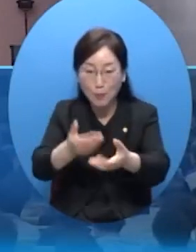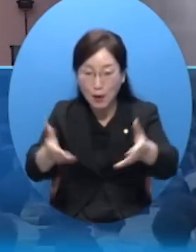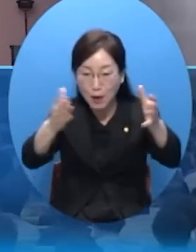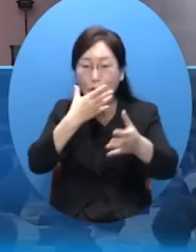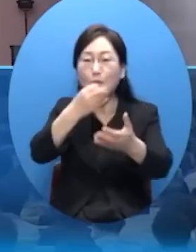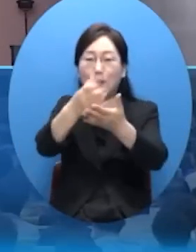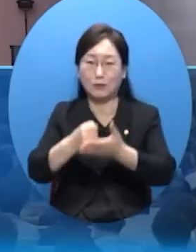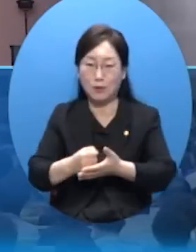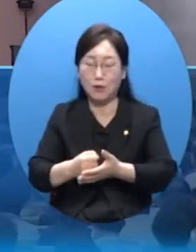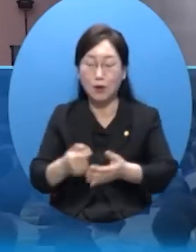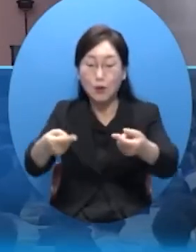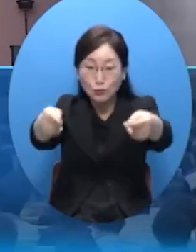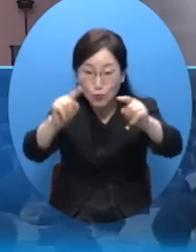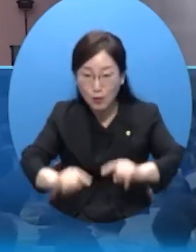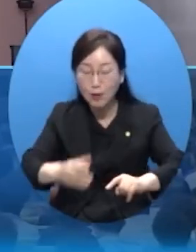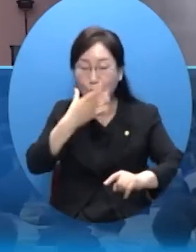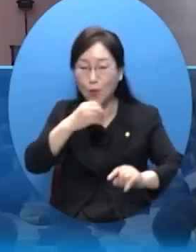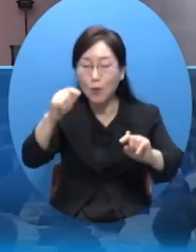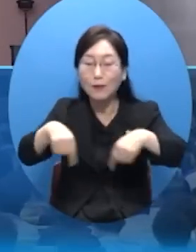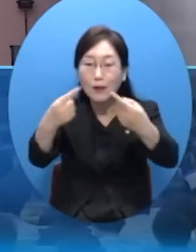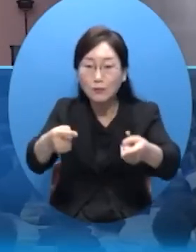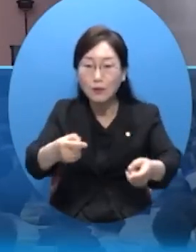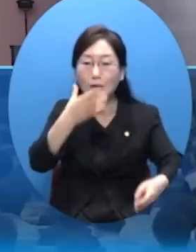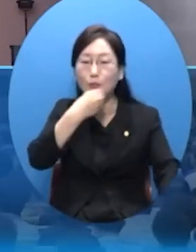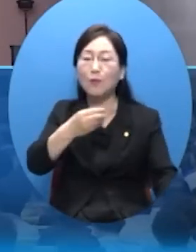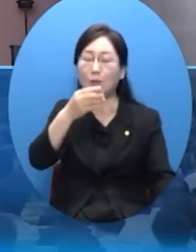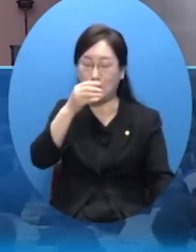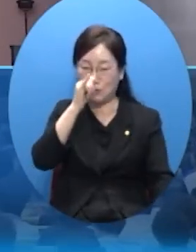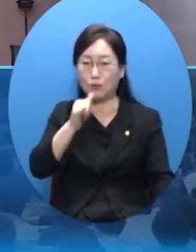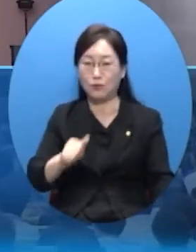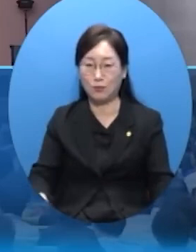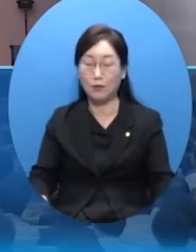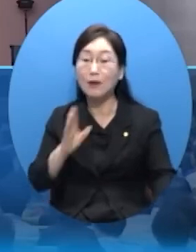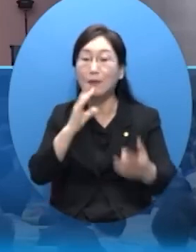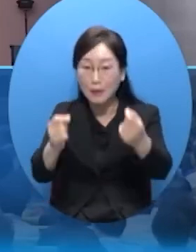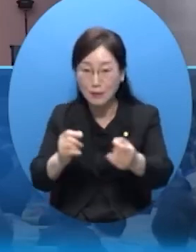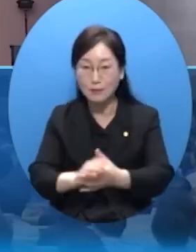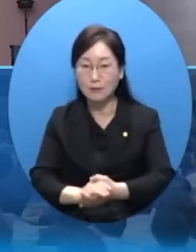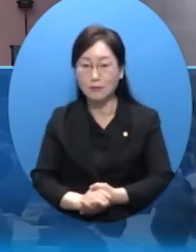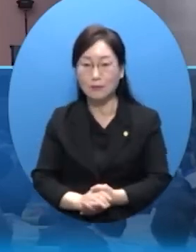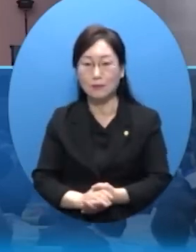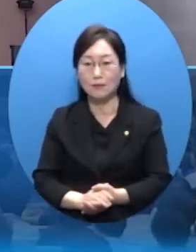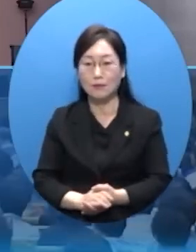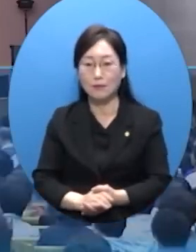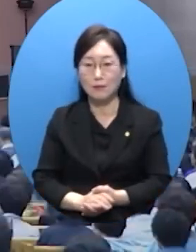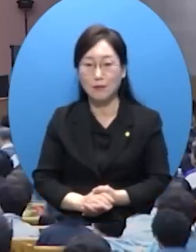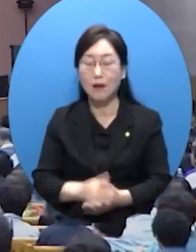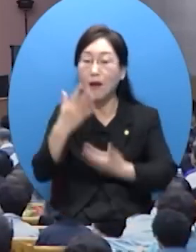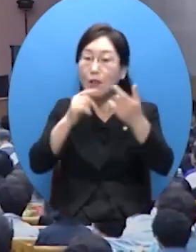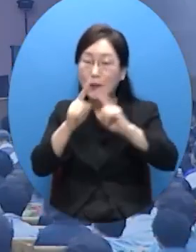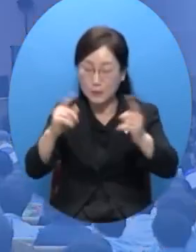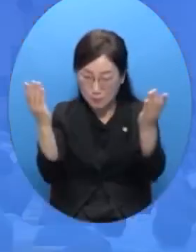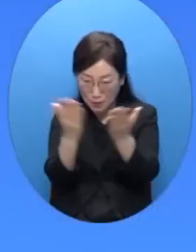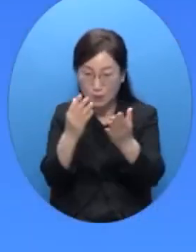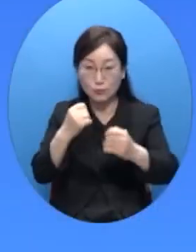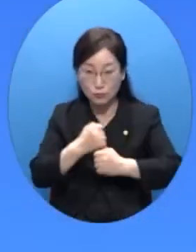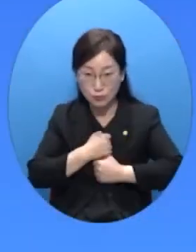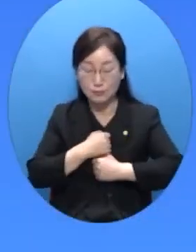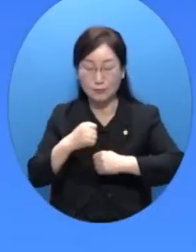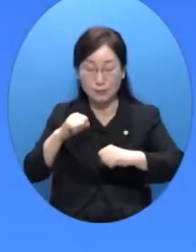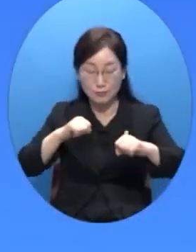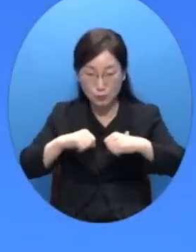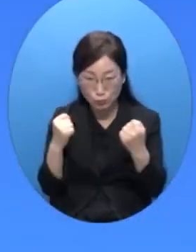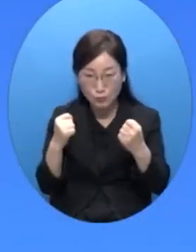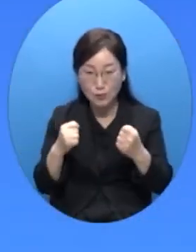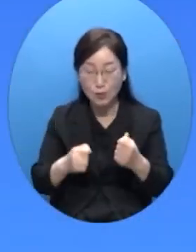것이며 내가 들어와도 복을 받고 나가도 복을 받을 것이니라. 아멘. 말씀을 지켜 순종하면